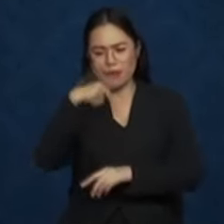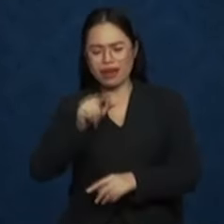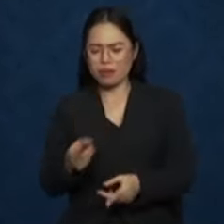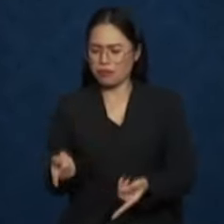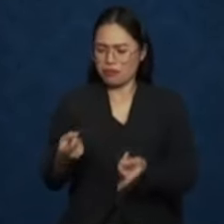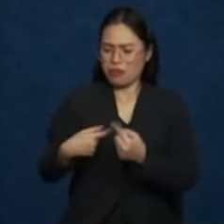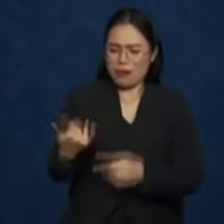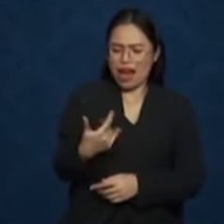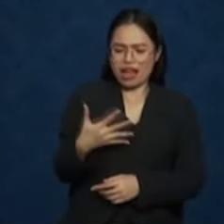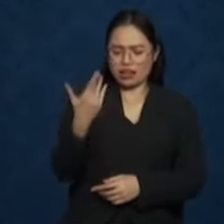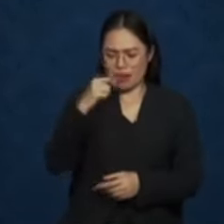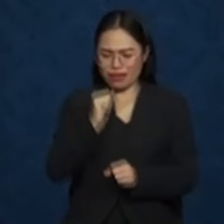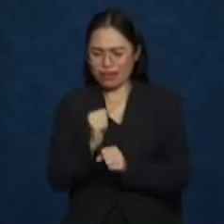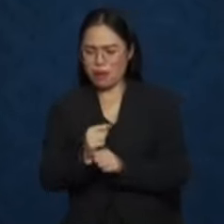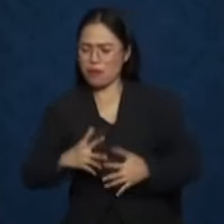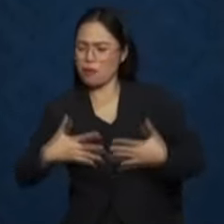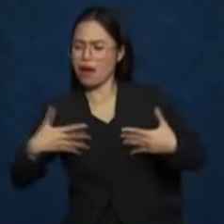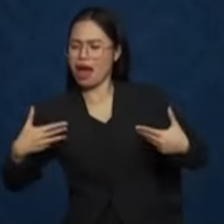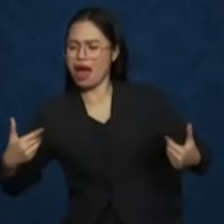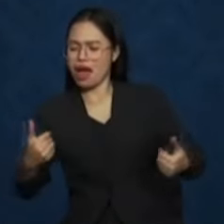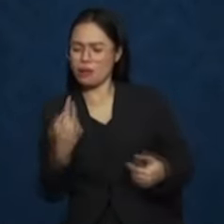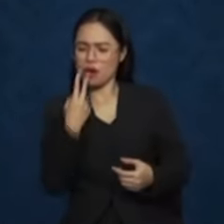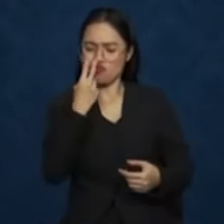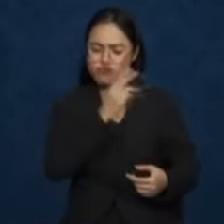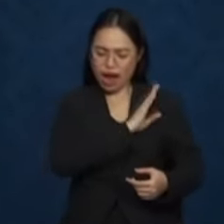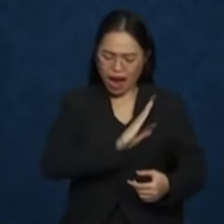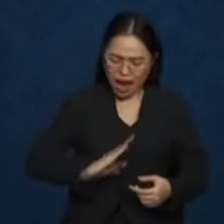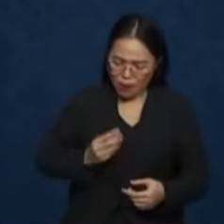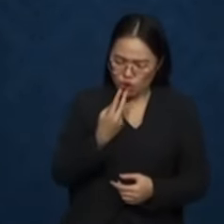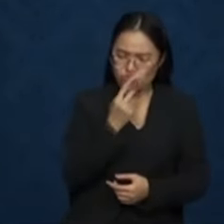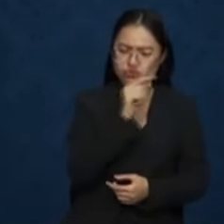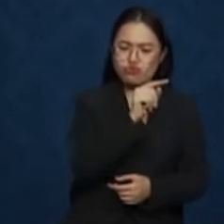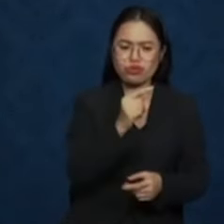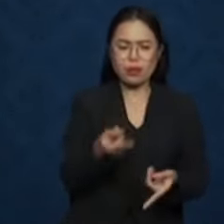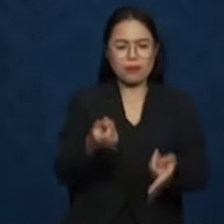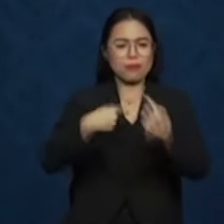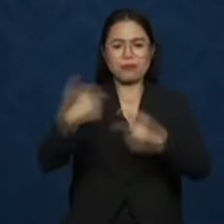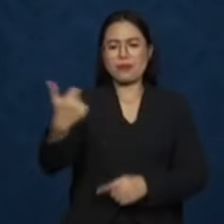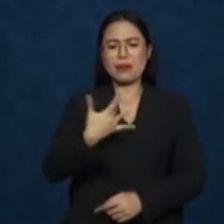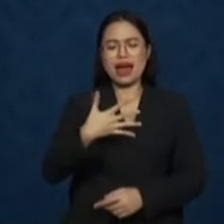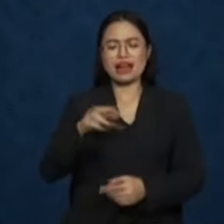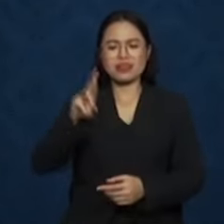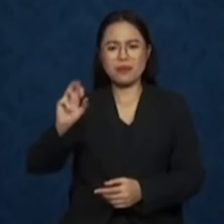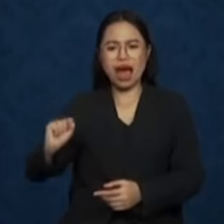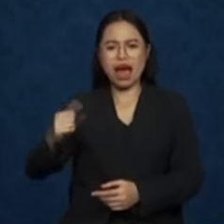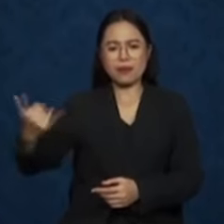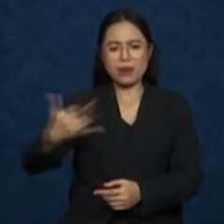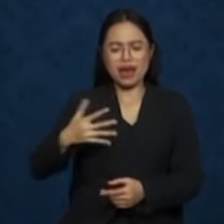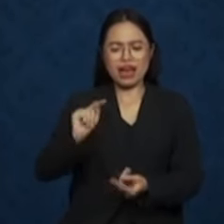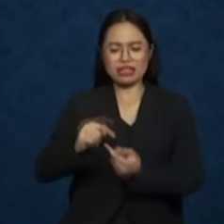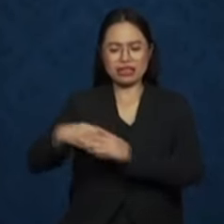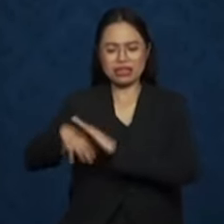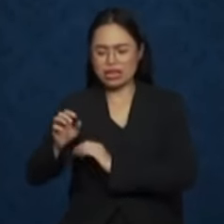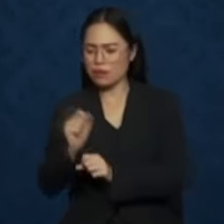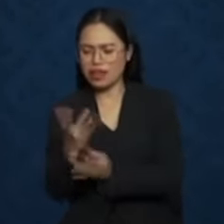รธรรมชาติและสิ่งแวดล้อมไปดูไบแต่ไม่มีดอกไม่มีผลเลยนะครับตอนนี้แล้วก็ไม่มาสภาด้วยขาดการทำหน้าที่รัฐมนตรีหนีสภาน่